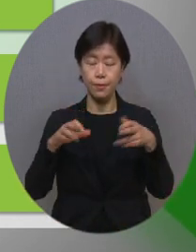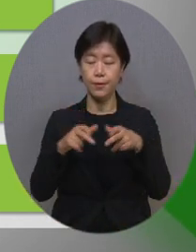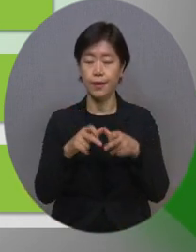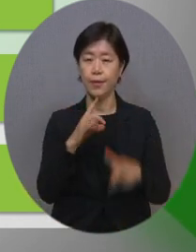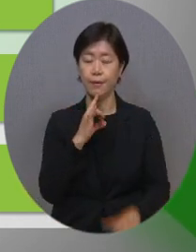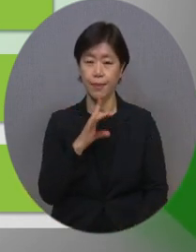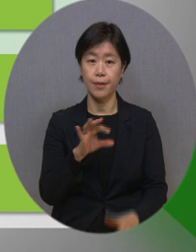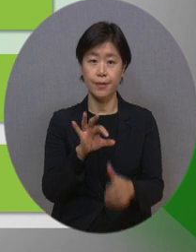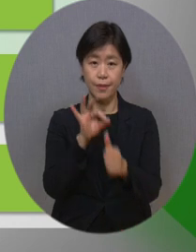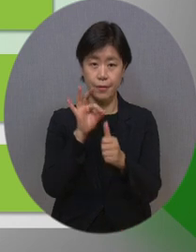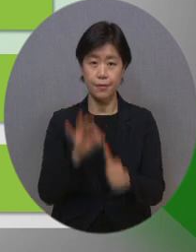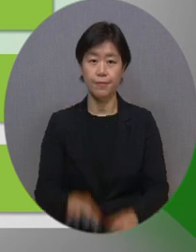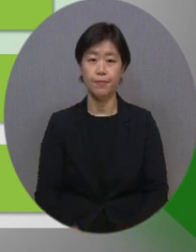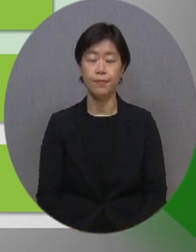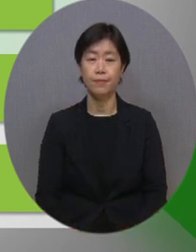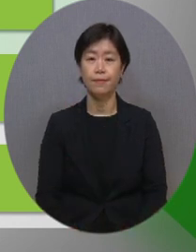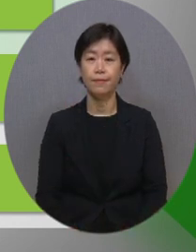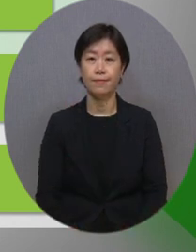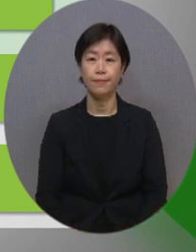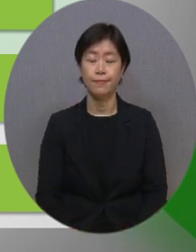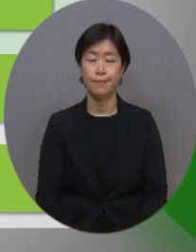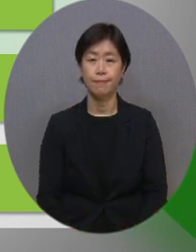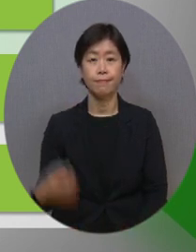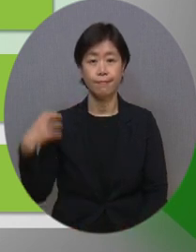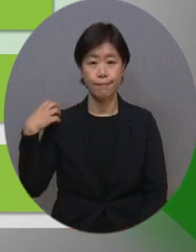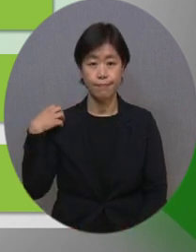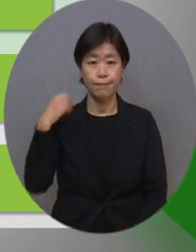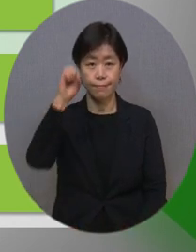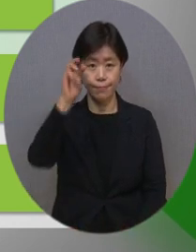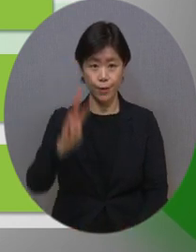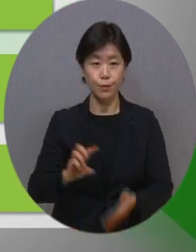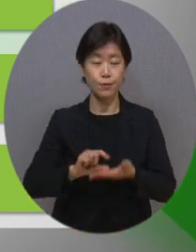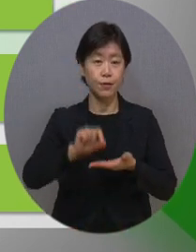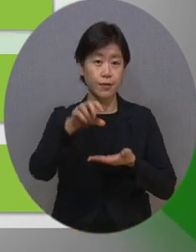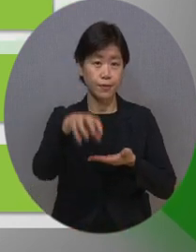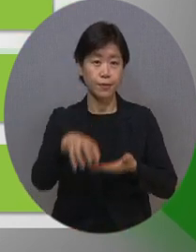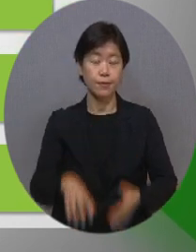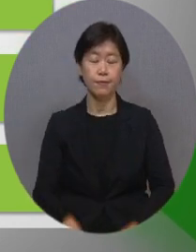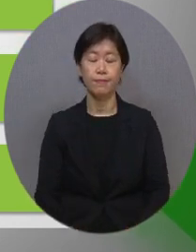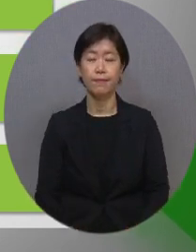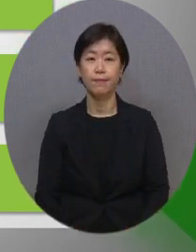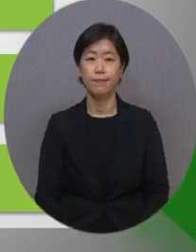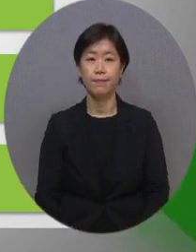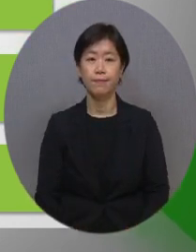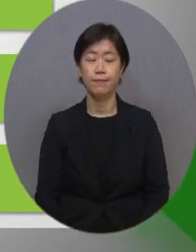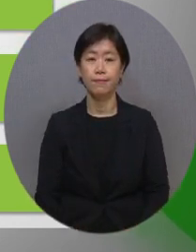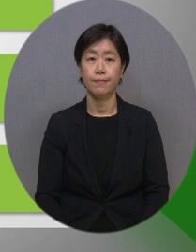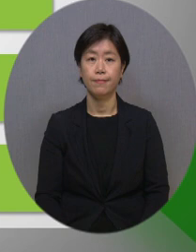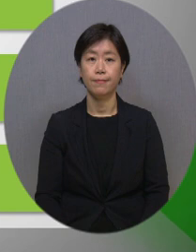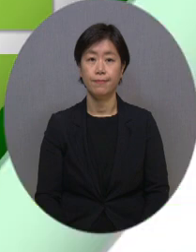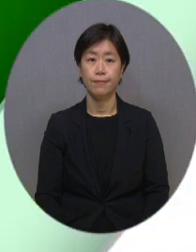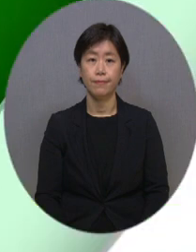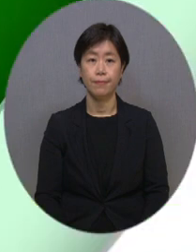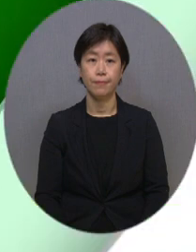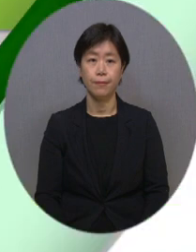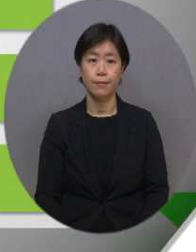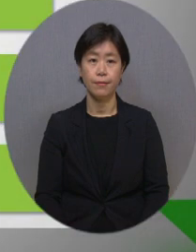무관하며 장애인만 채용합니다. 담당 지사는 광주지사입니다.